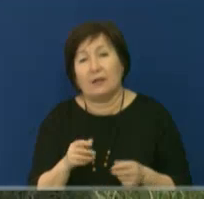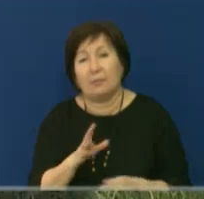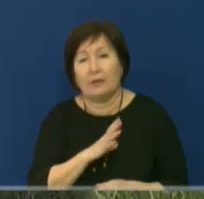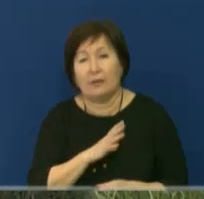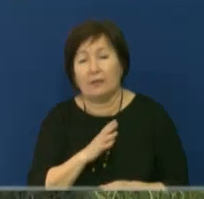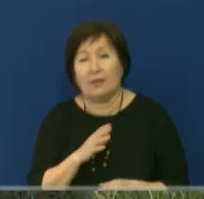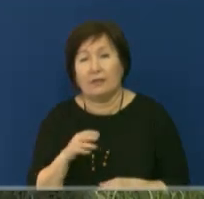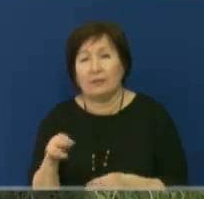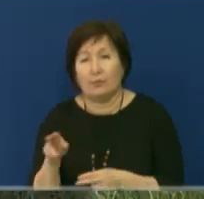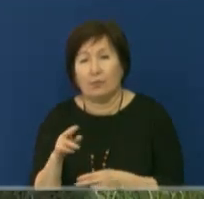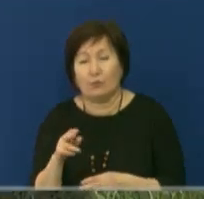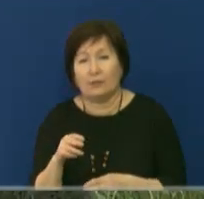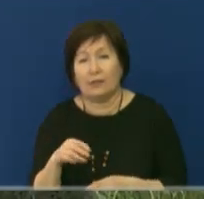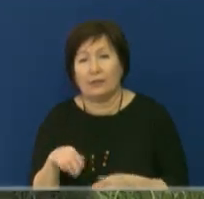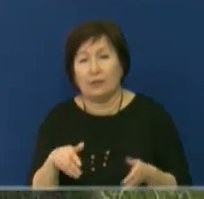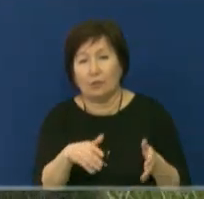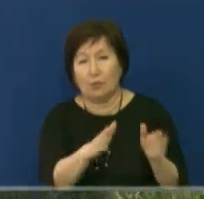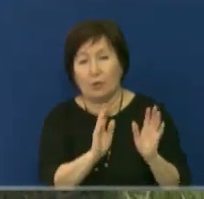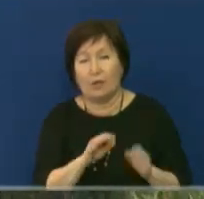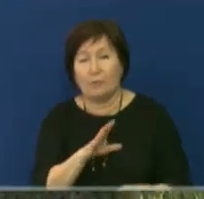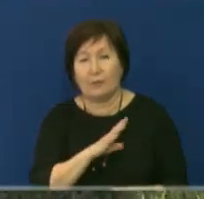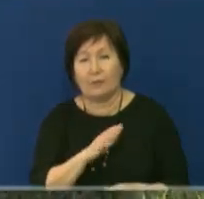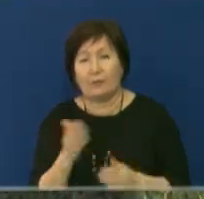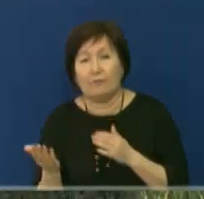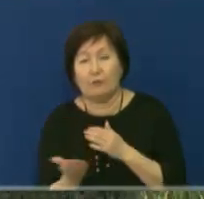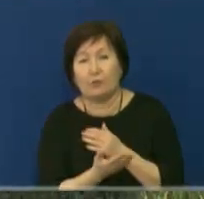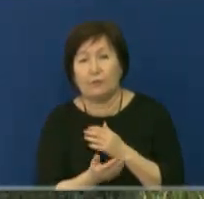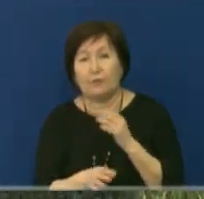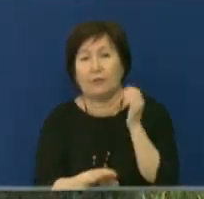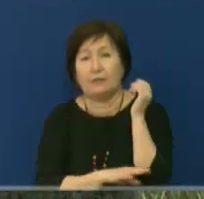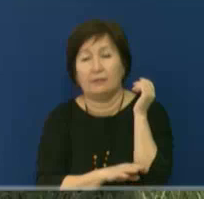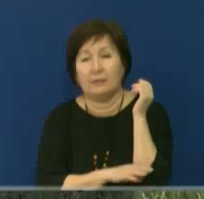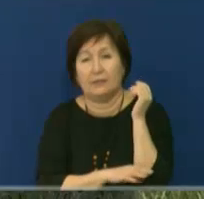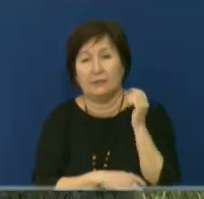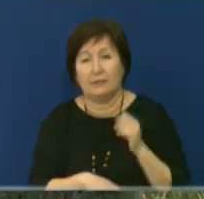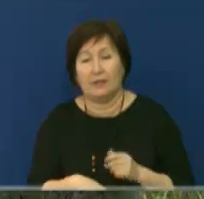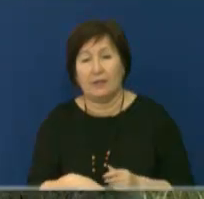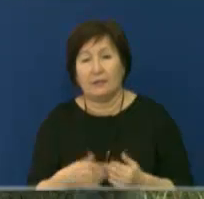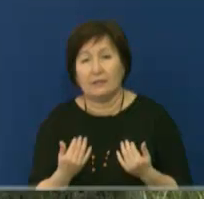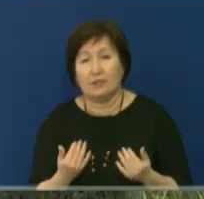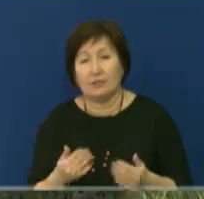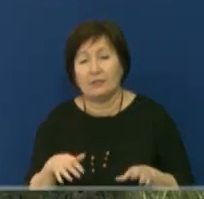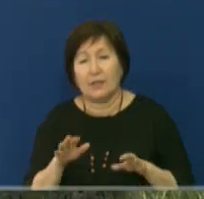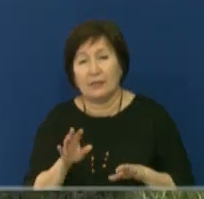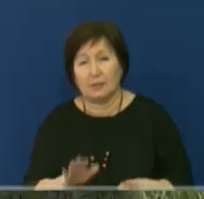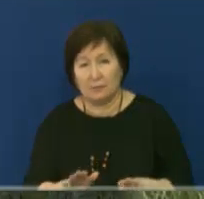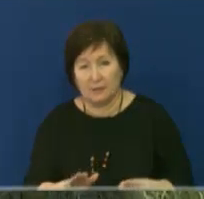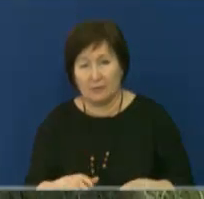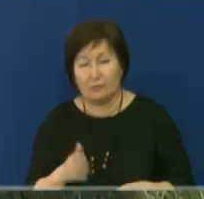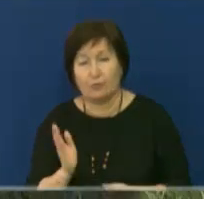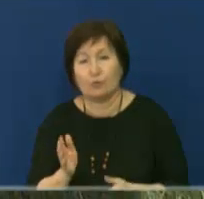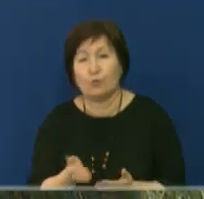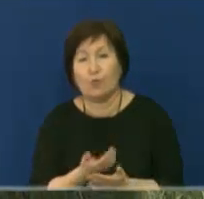жақ бұрылыстар салу жобасы аясында біз ағашты алып тастауға мәжбүр болдық. Ал бүгін соны өтеу үшін ағаш отырғызу жұмыстарын жүргізіп